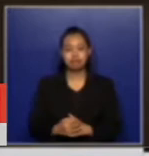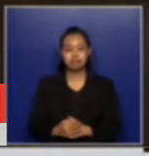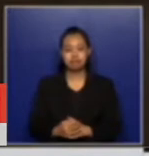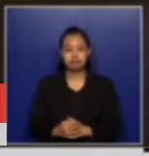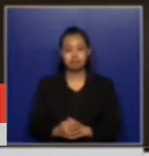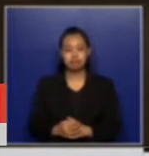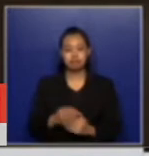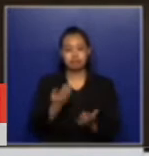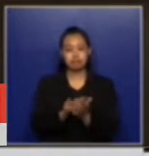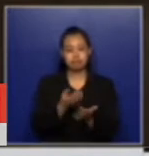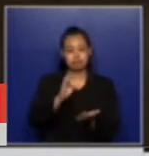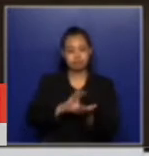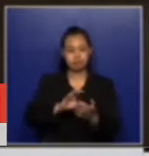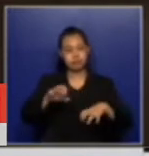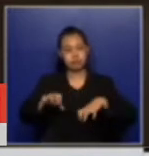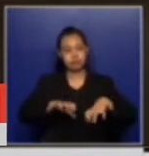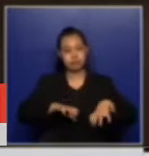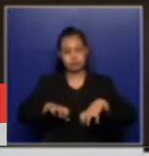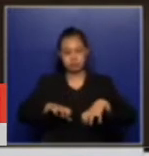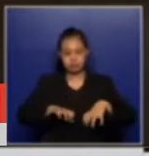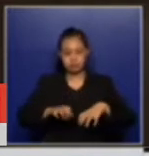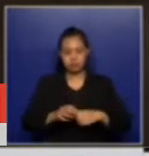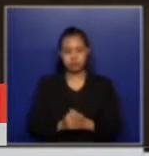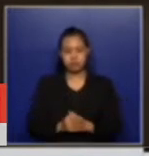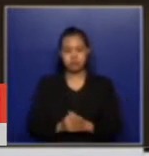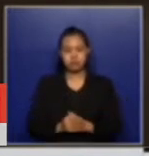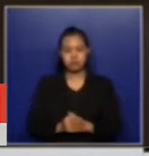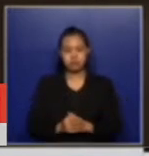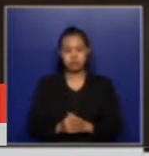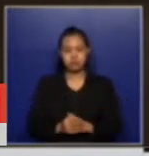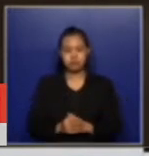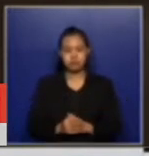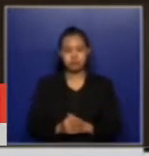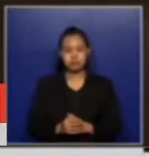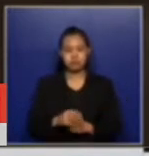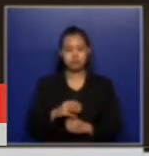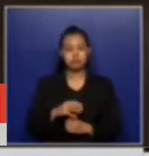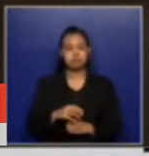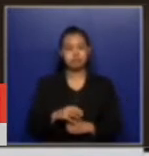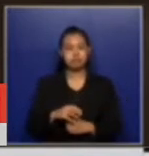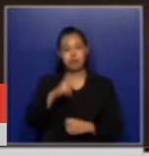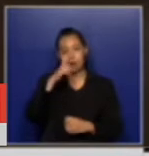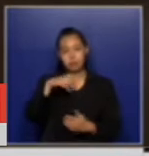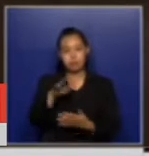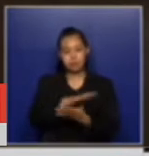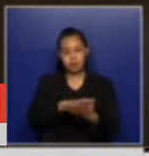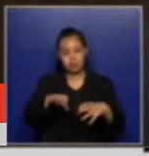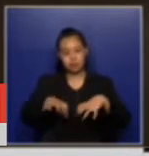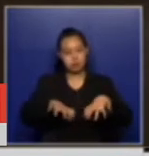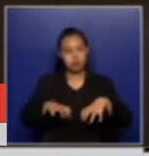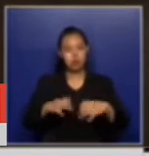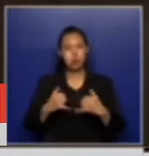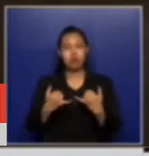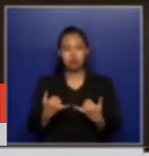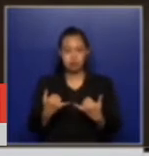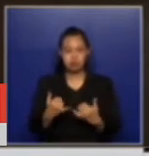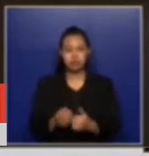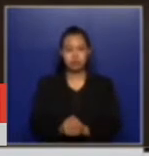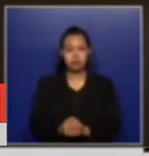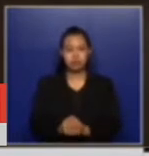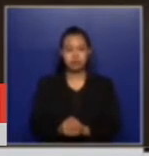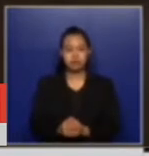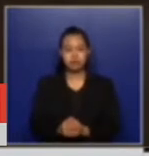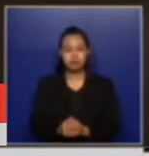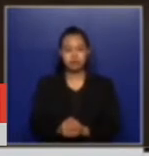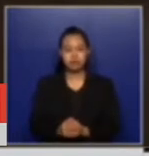องบการบริหารงบประมาณที่เราจะมาใช้ในการบริหารประเทศในขณะที่ประเทศอยู่ในสภาว